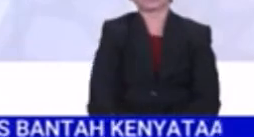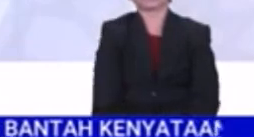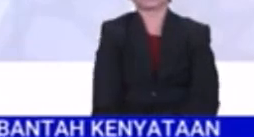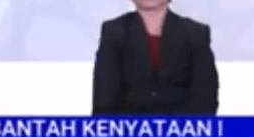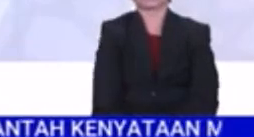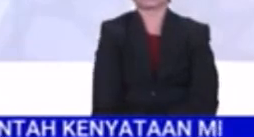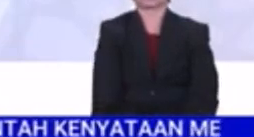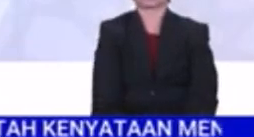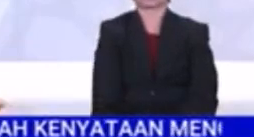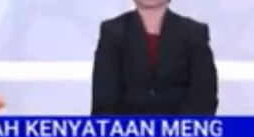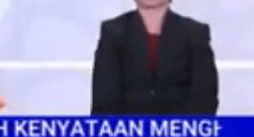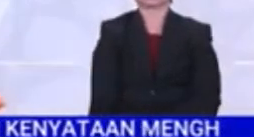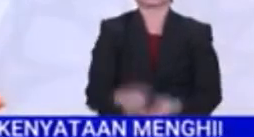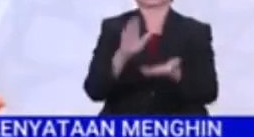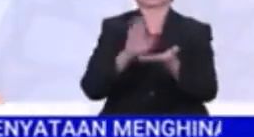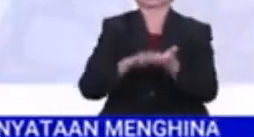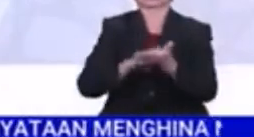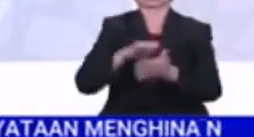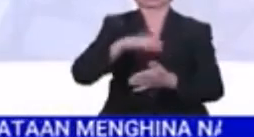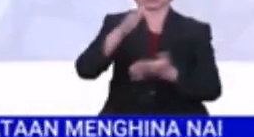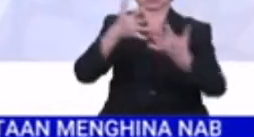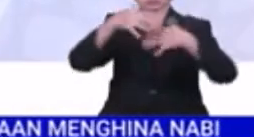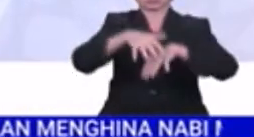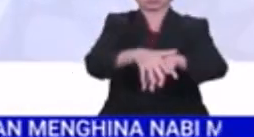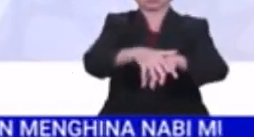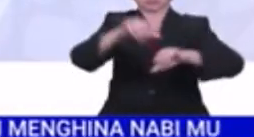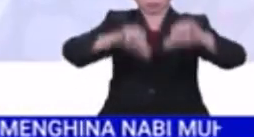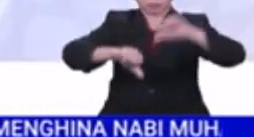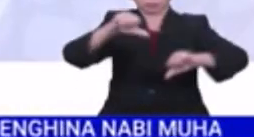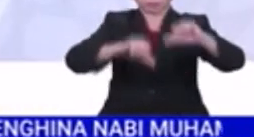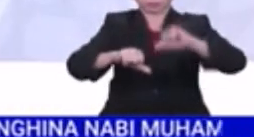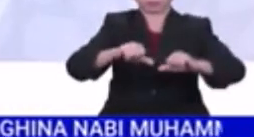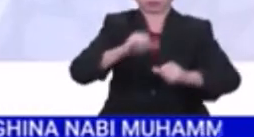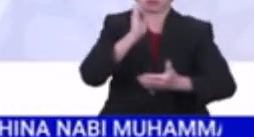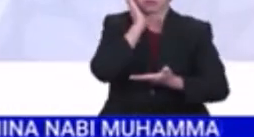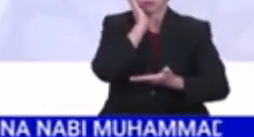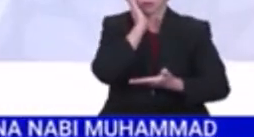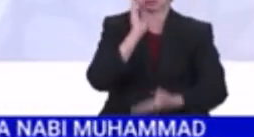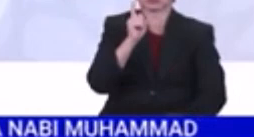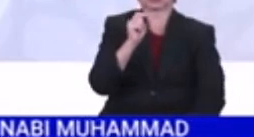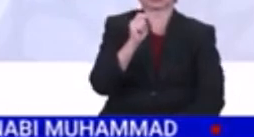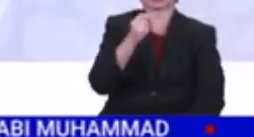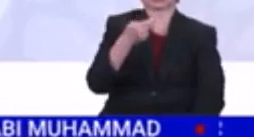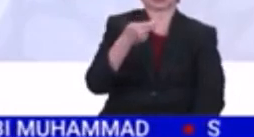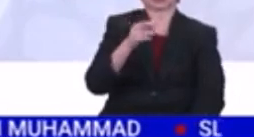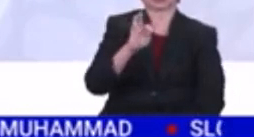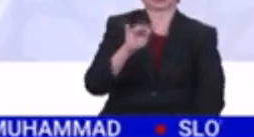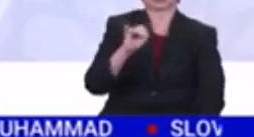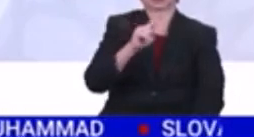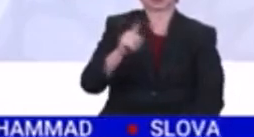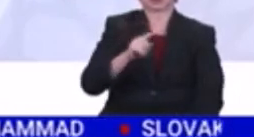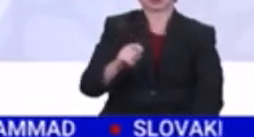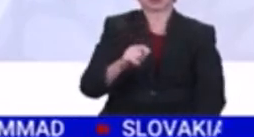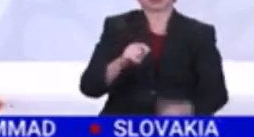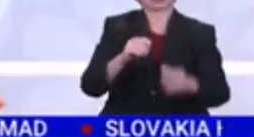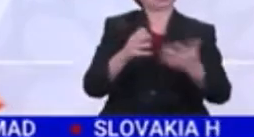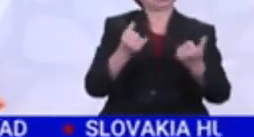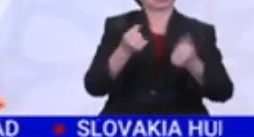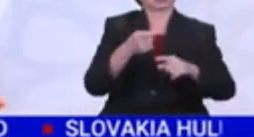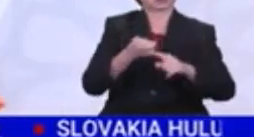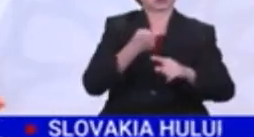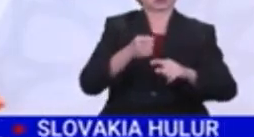di Sekolah Menengah integrasi xentax ismawi menduduki tempat yang ke-9